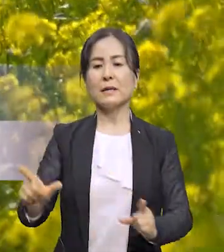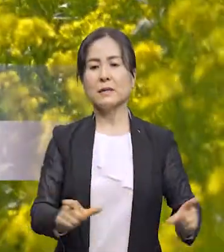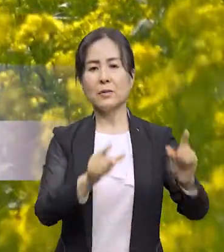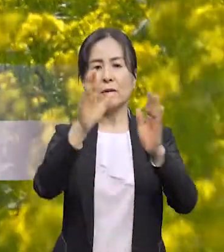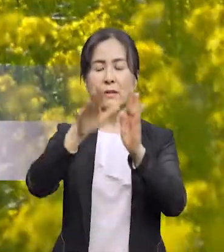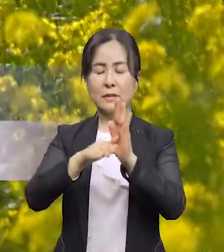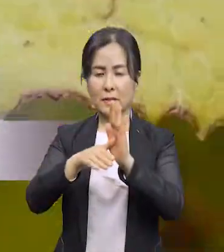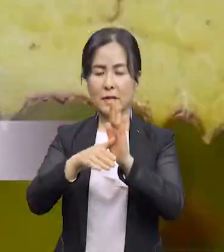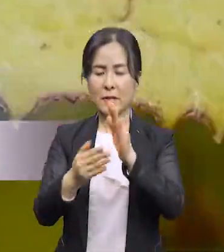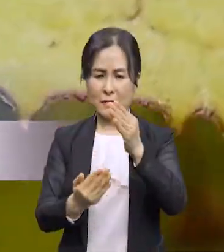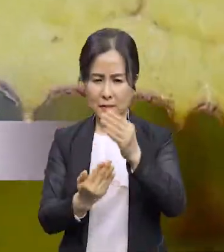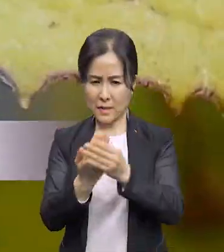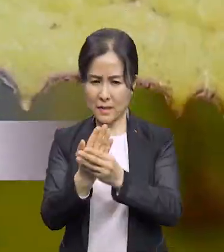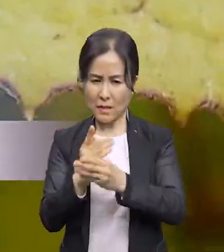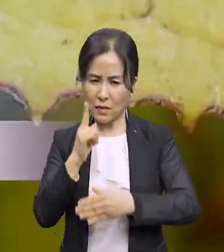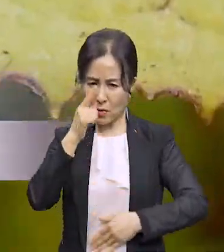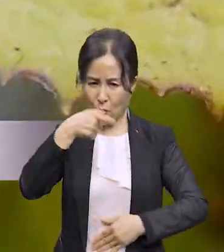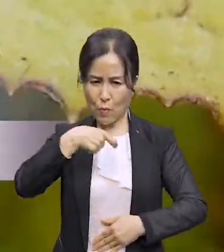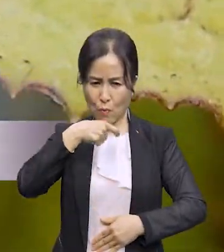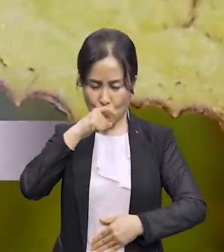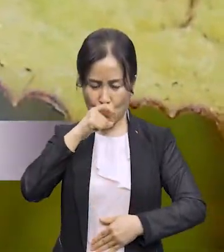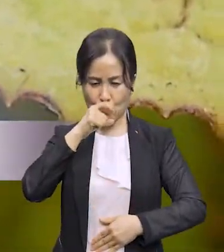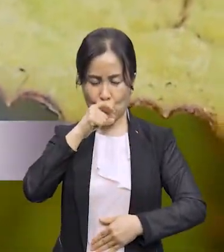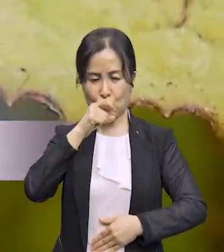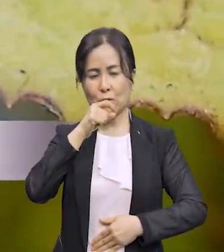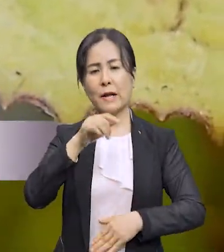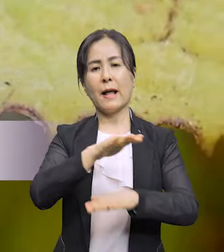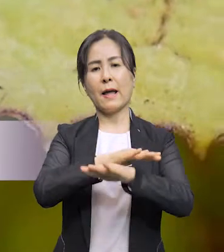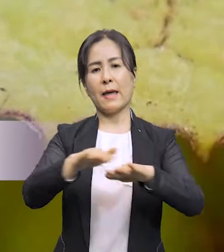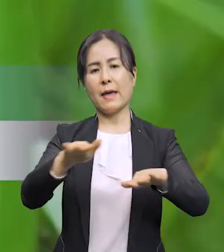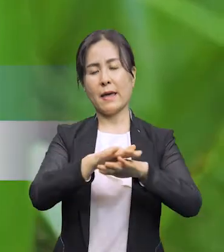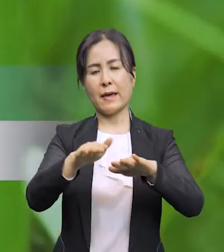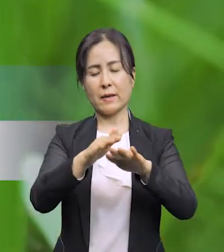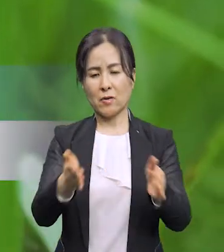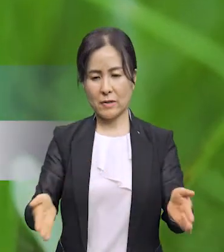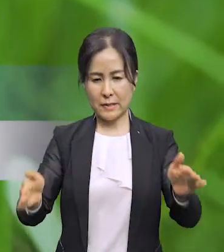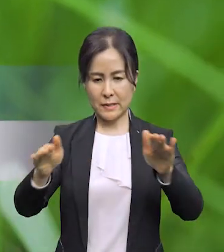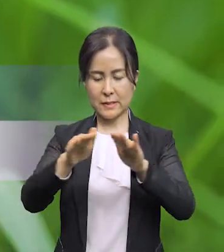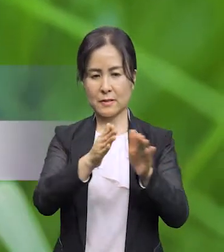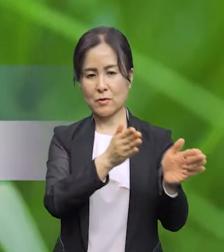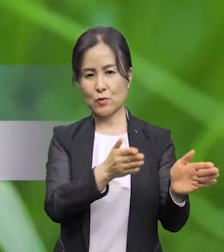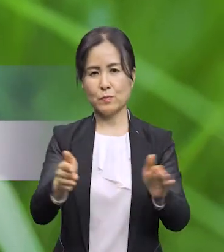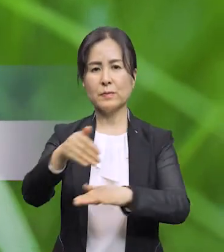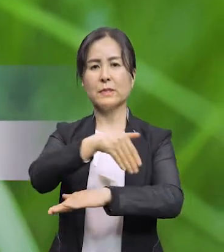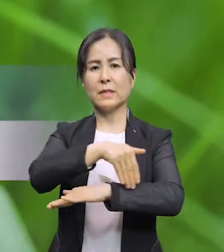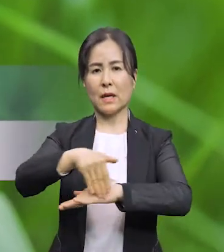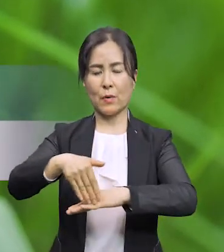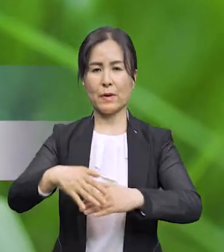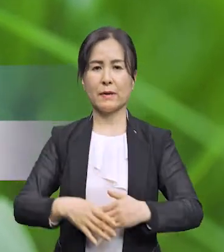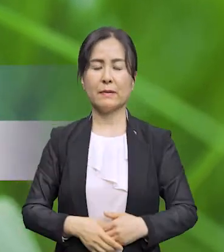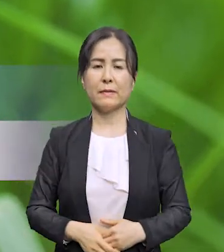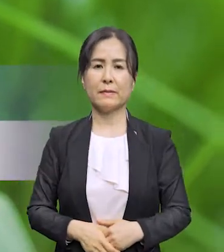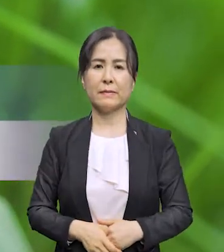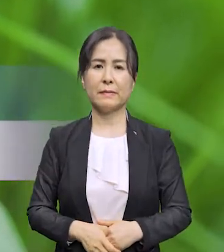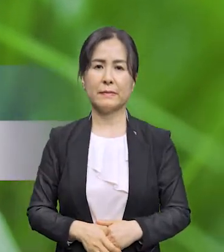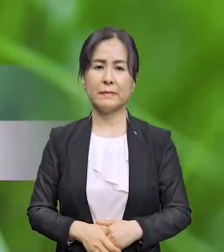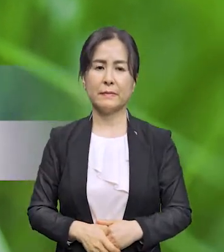원을 국비로 확보해 미처리 생활오수 유입 문제 등을 해결할 수 있는 시설 마련 등에 나설